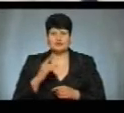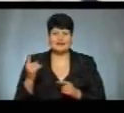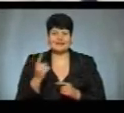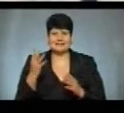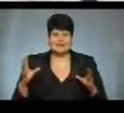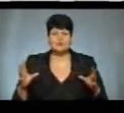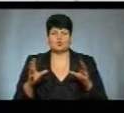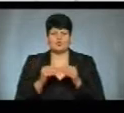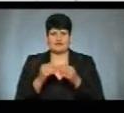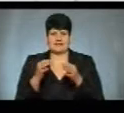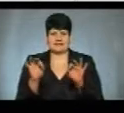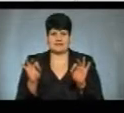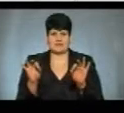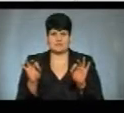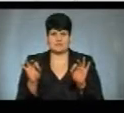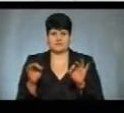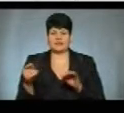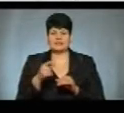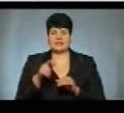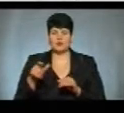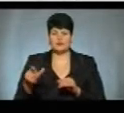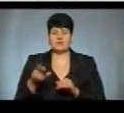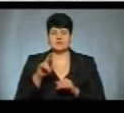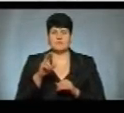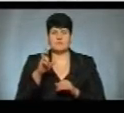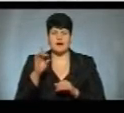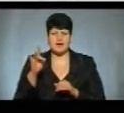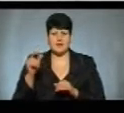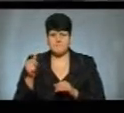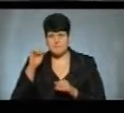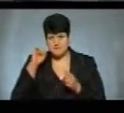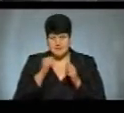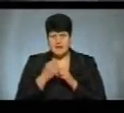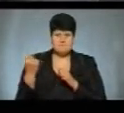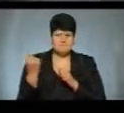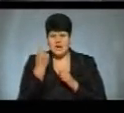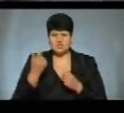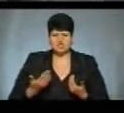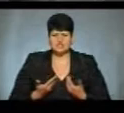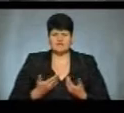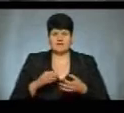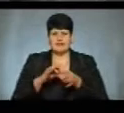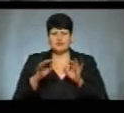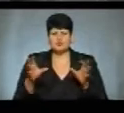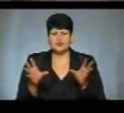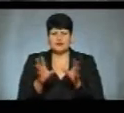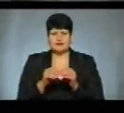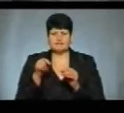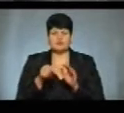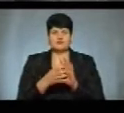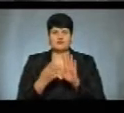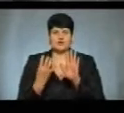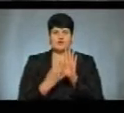соборна, незалежна. Тернополян Ярослав Брега пам'ятає перший живий ланцюг єднання у 1990